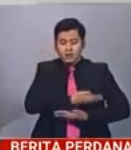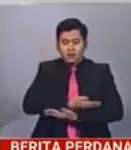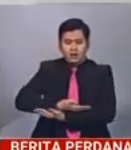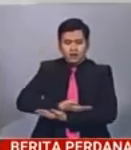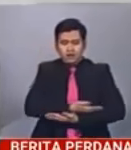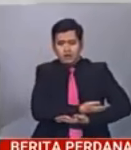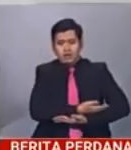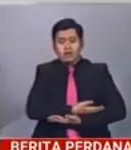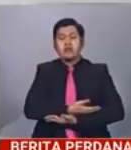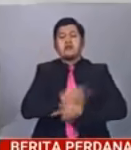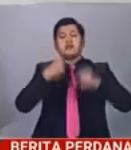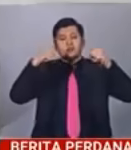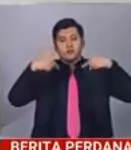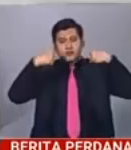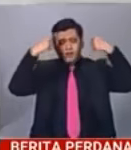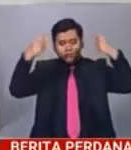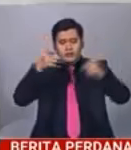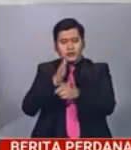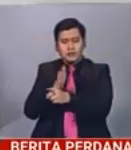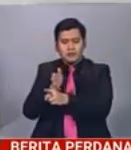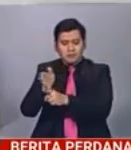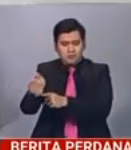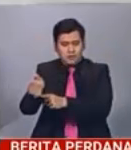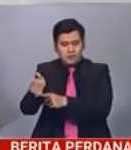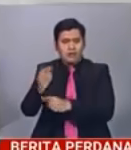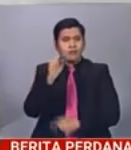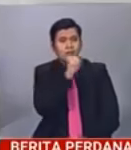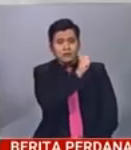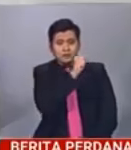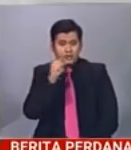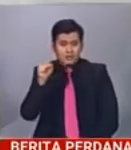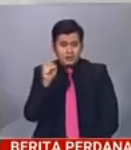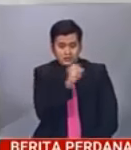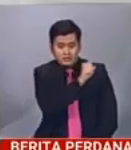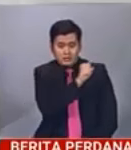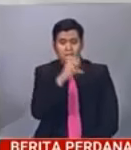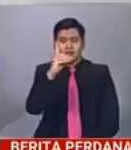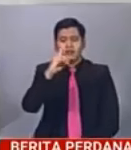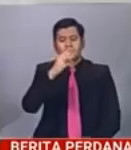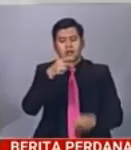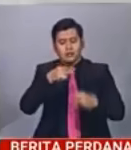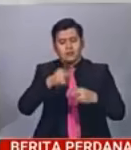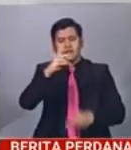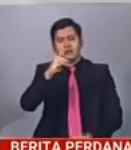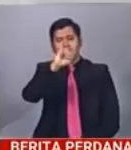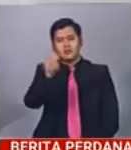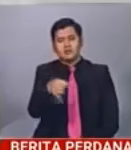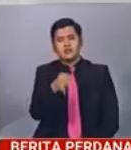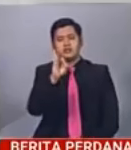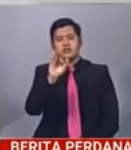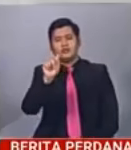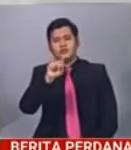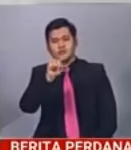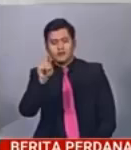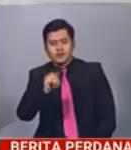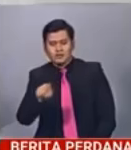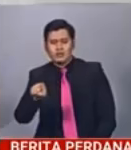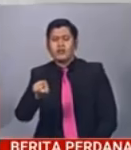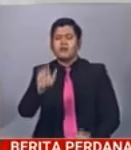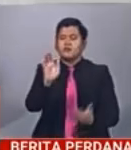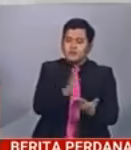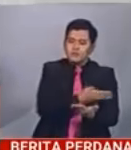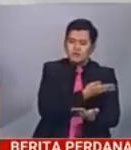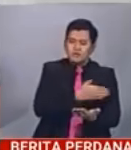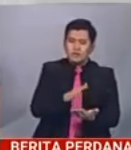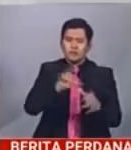dikenali dalam bidang seni. Ya, Fazwa Adi At-Tahir Emir atau DJ Faz ialah seorang pemuzik dan komposer yang punya